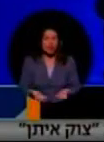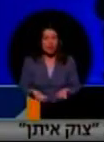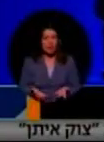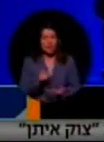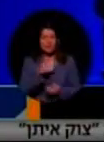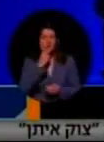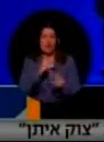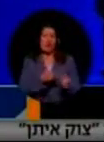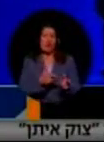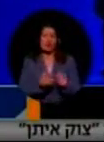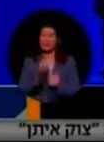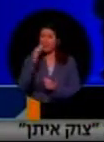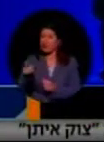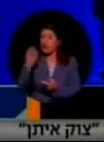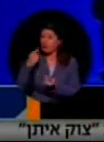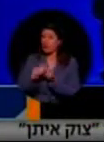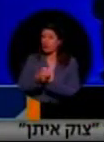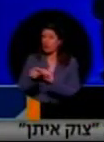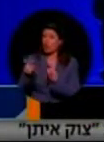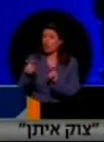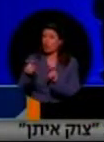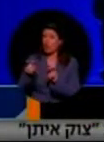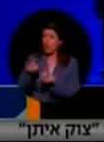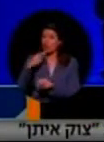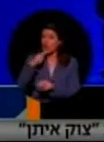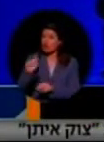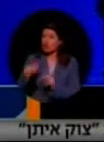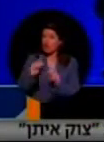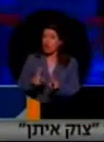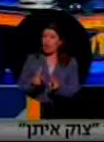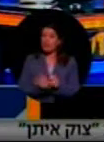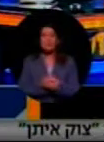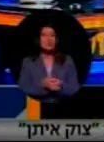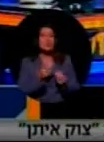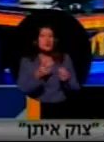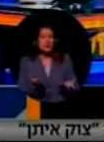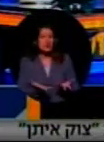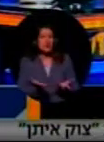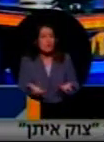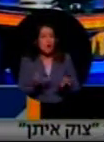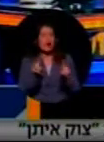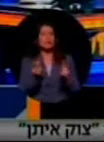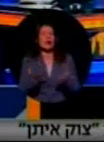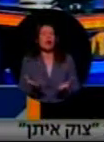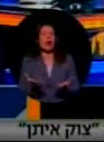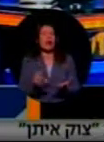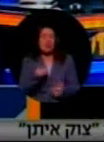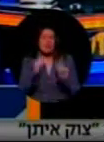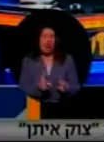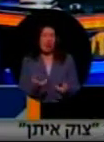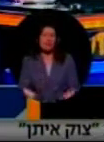קודם כל את ההגדרה של צוק איתן ממבצע למלחמה. ההגדרה לא רלוונטית, זה מלחמה, יש מישהו ספק שזה מלחמה? זה